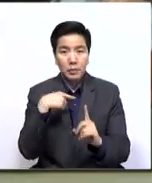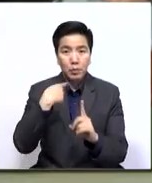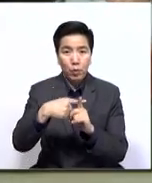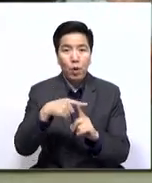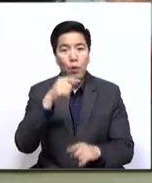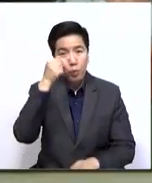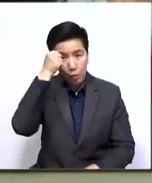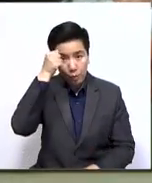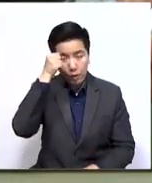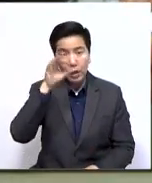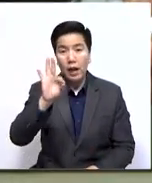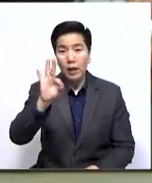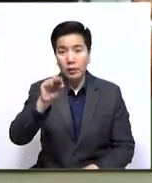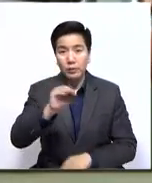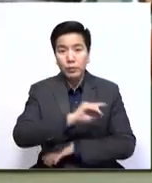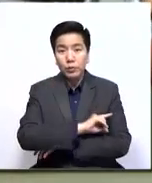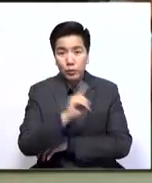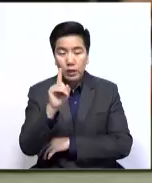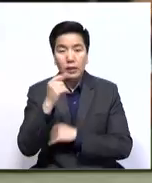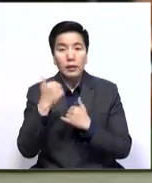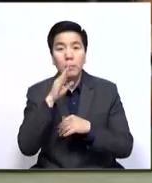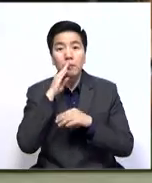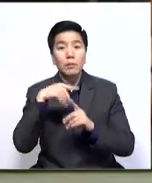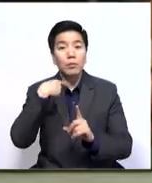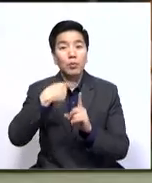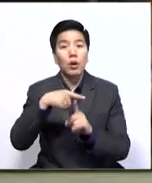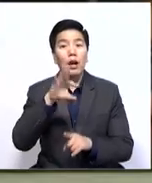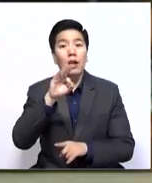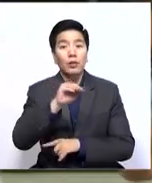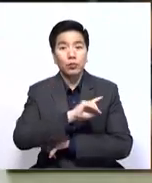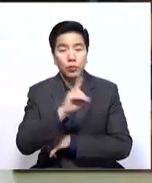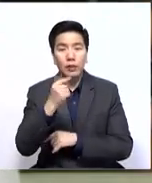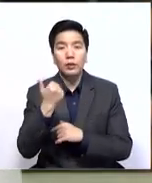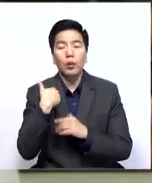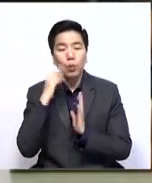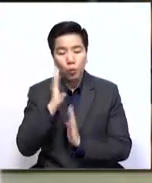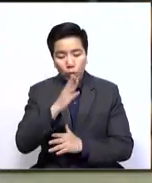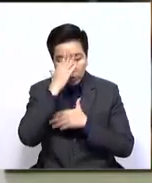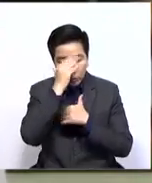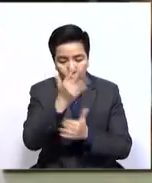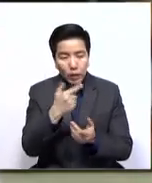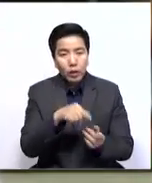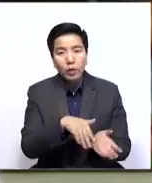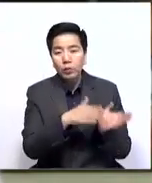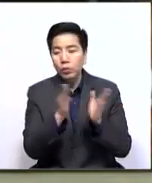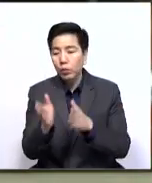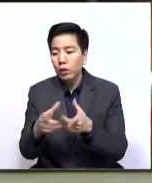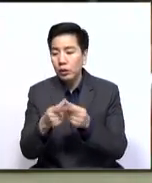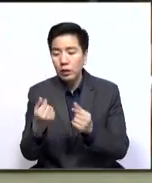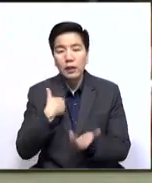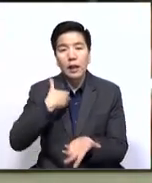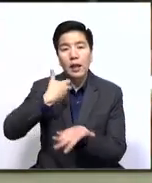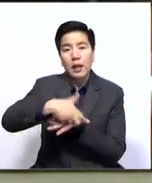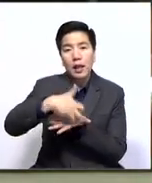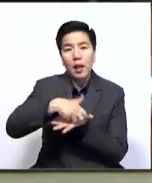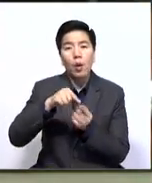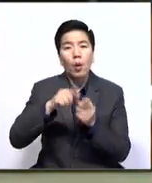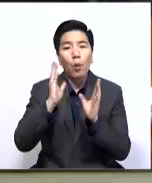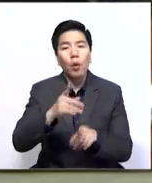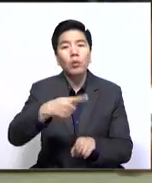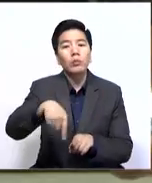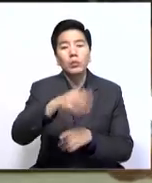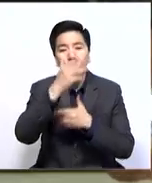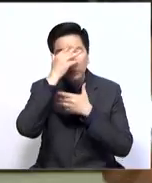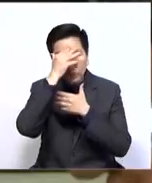90วันพอบวก90วันปั๊บทุกคนก็ไม่ได้หันมาสนใจเรื่องนี้กันแล้วไปสนใจเรื่องนู้นการเล่าเรื่องในขณะที่คนไม่สน